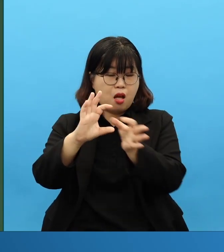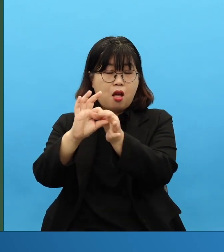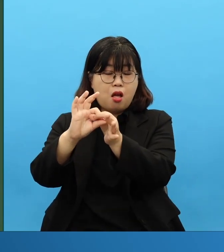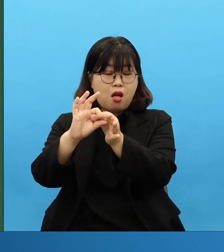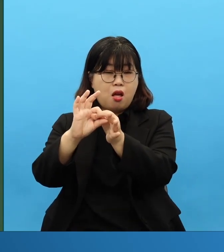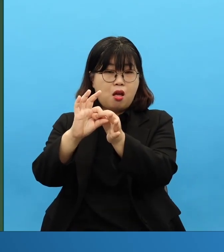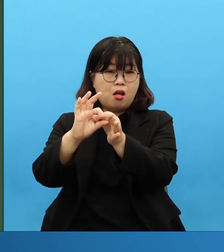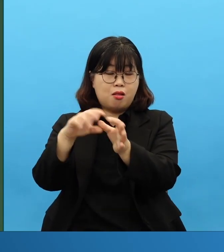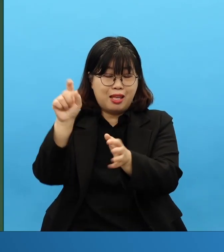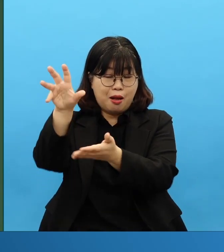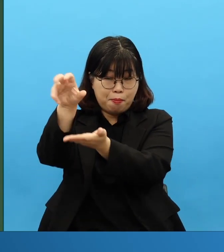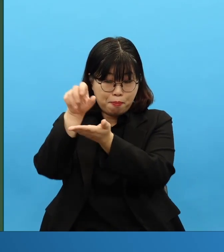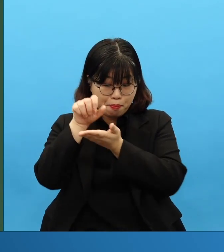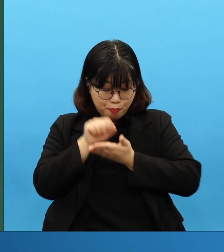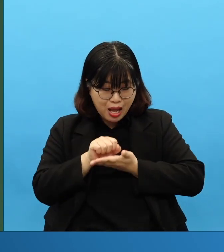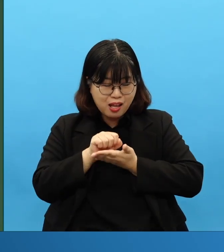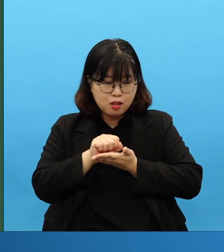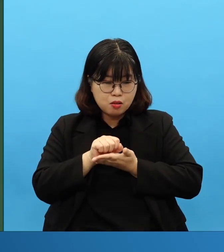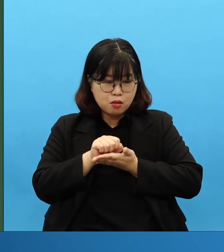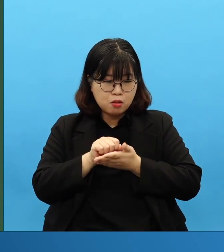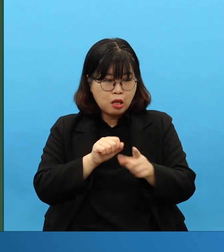그 중에서 오늘